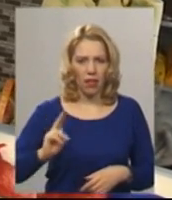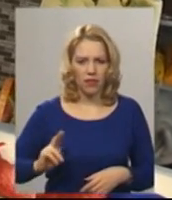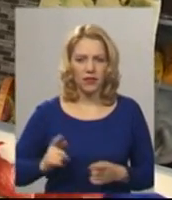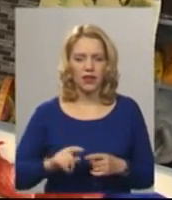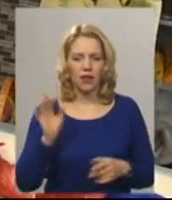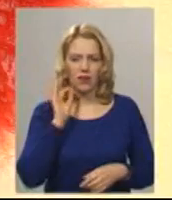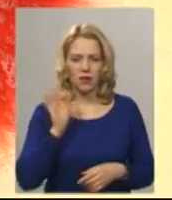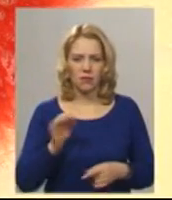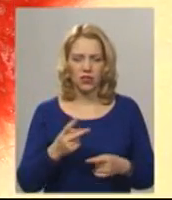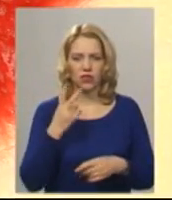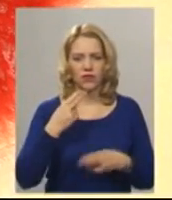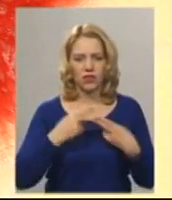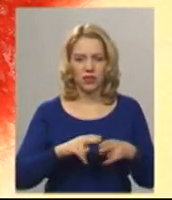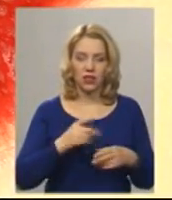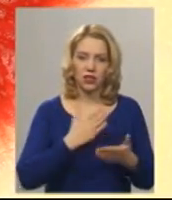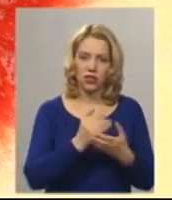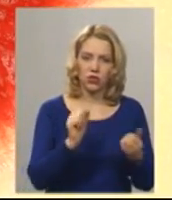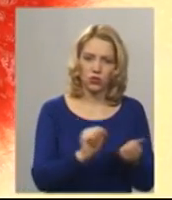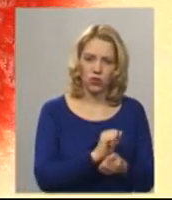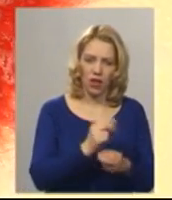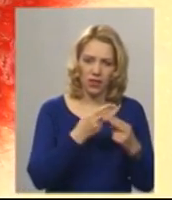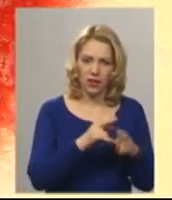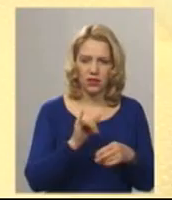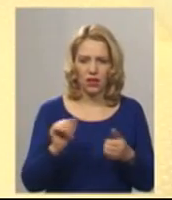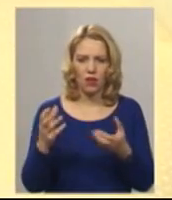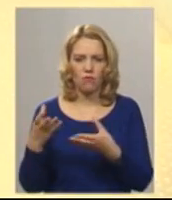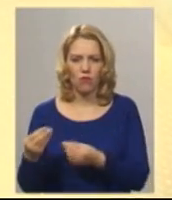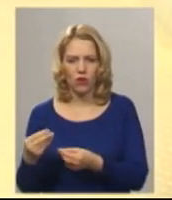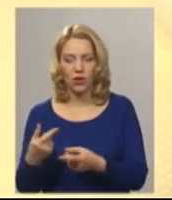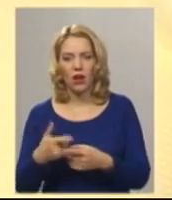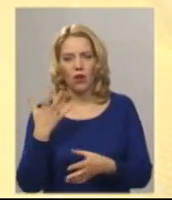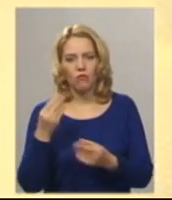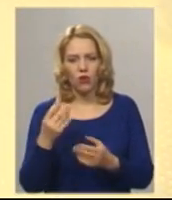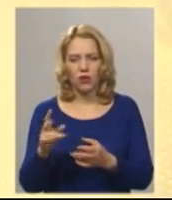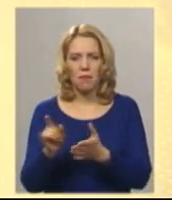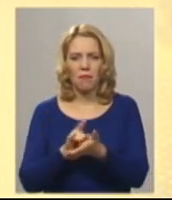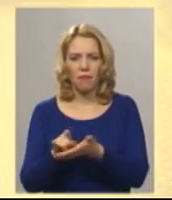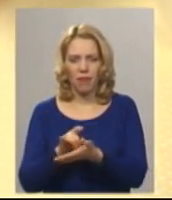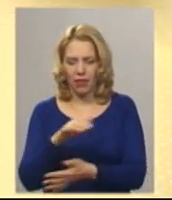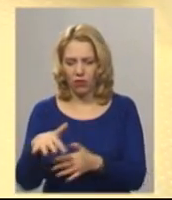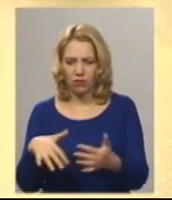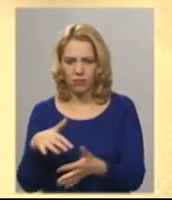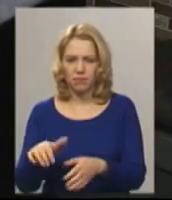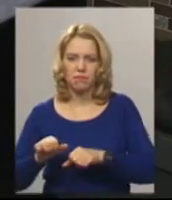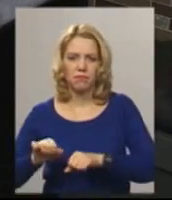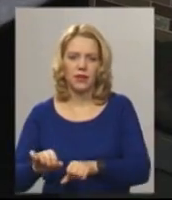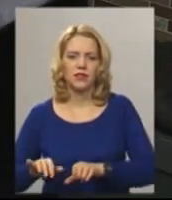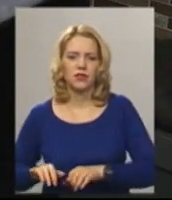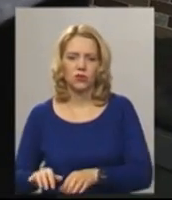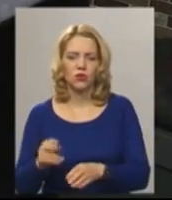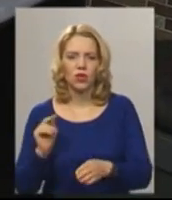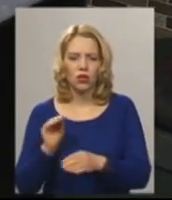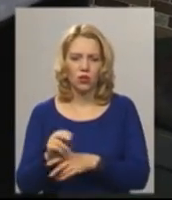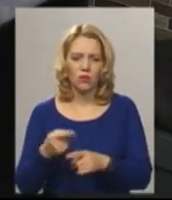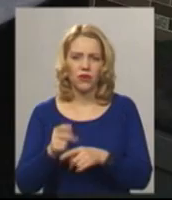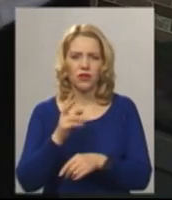двох техніках валяння – сухому і мокрому. Для мокрого розкладені шматки вовни змочують мильним розчином, пресують, додають для фактури волокна бамбука, кропиви